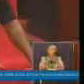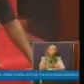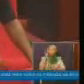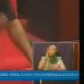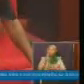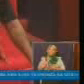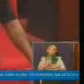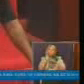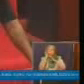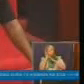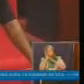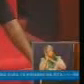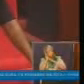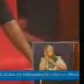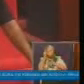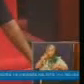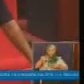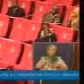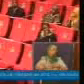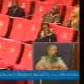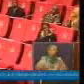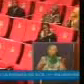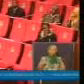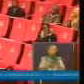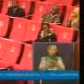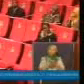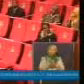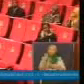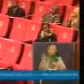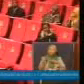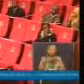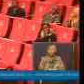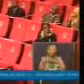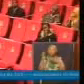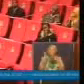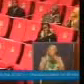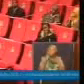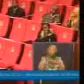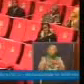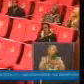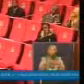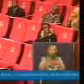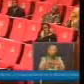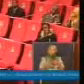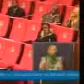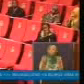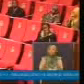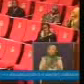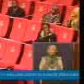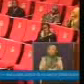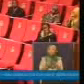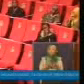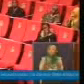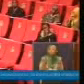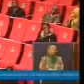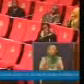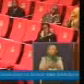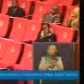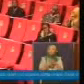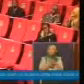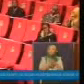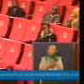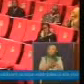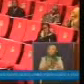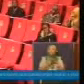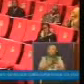siku wakapata mitaji wakafanya biashara. Fedha hizi tunazotumia hapa tungeweza kununulia madawati watoto wasikae chini. Tungeweza